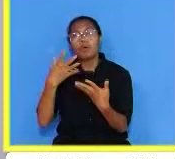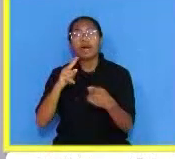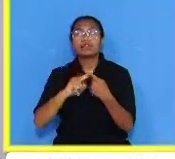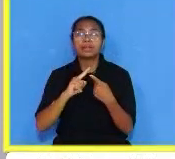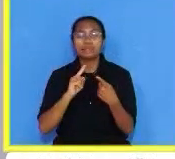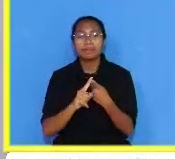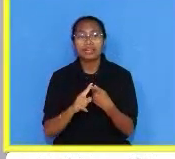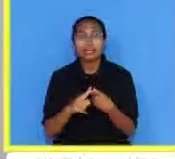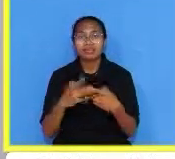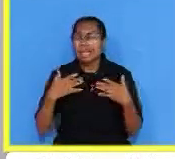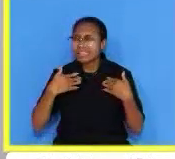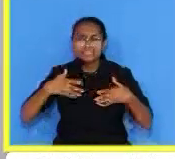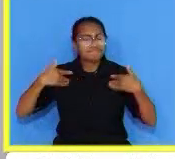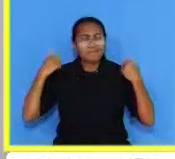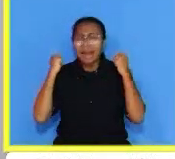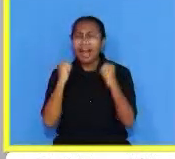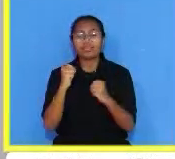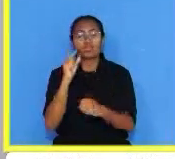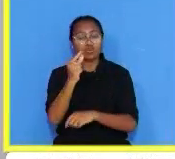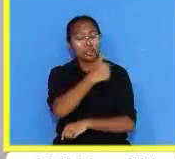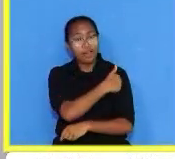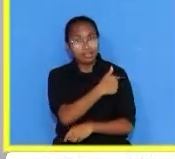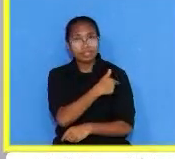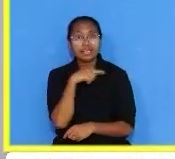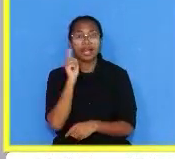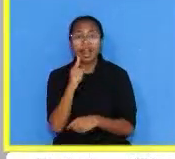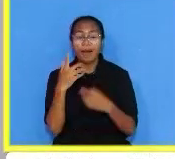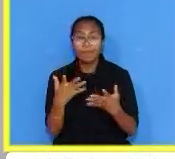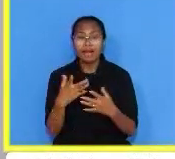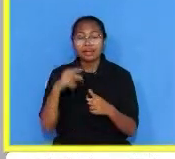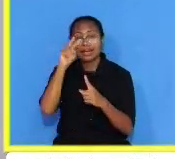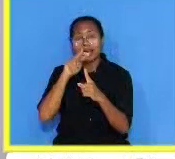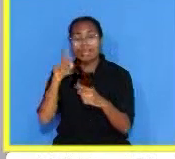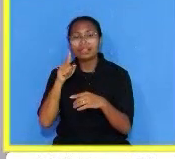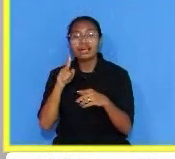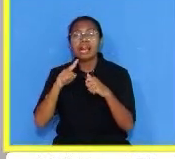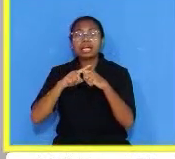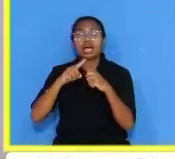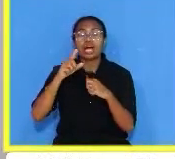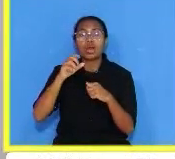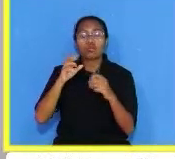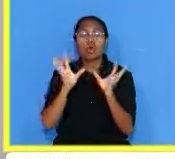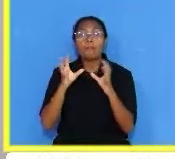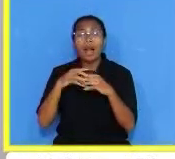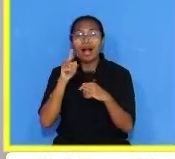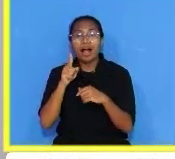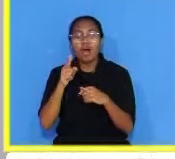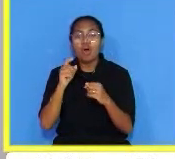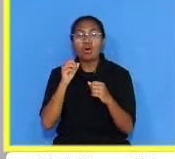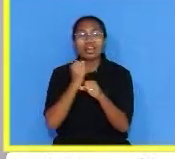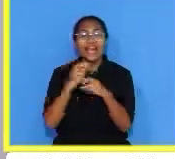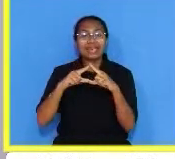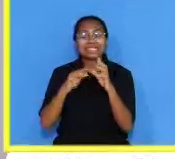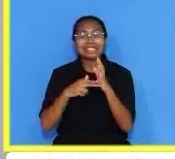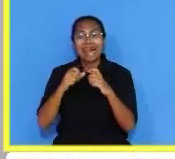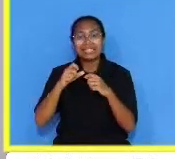ini sangat semangat untuk divaksin karena melihat kekompakan dari kerjasama antara organisasi